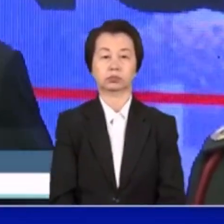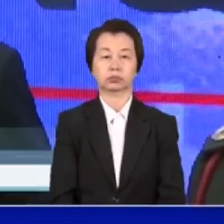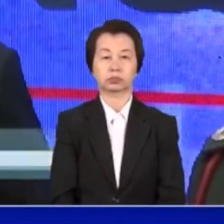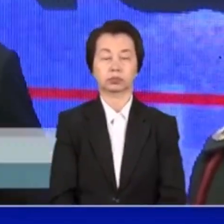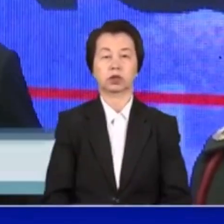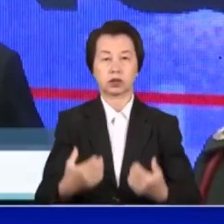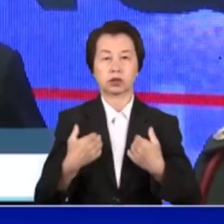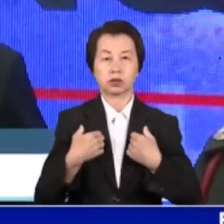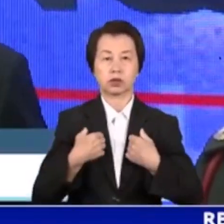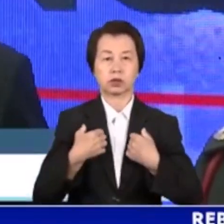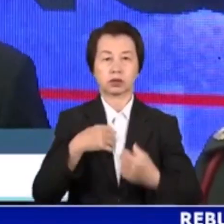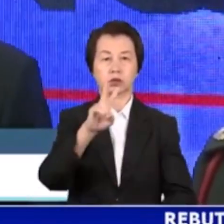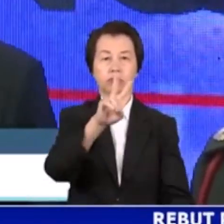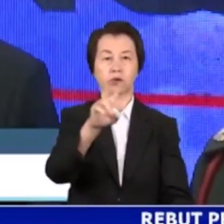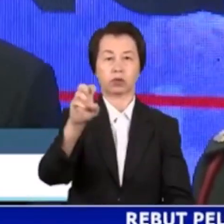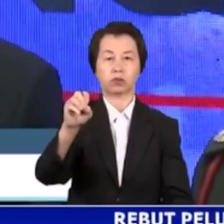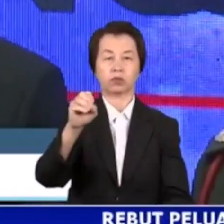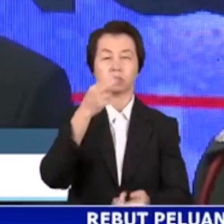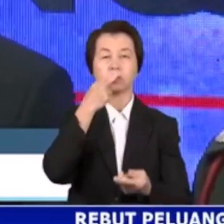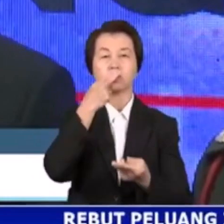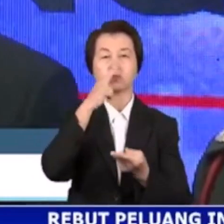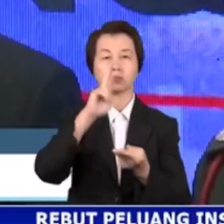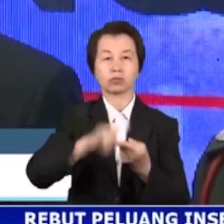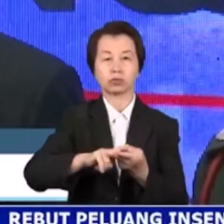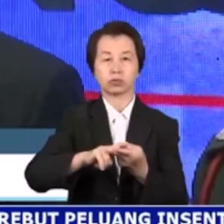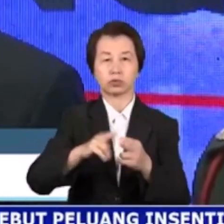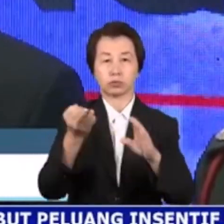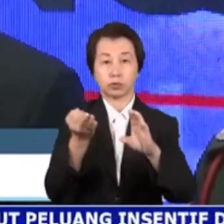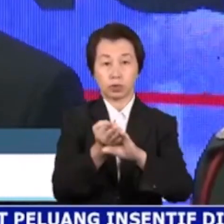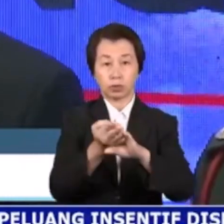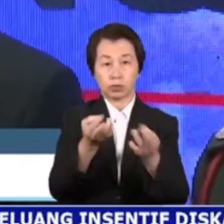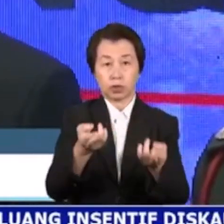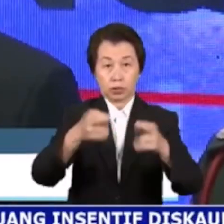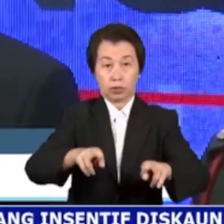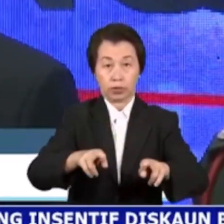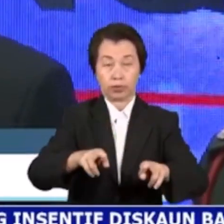Sebanyak 20 surat dokumen kontrak,